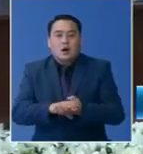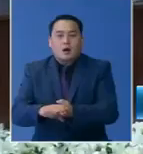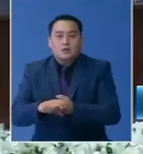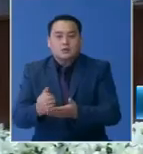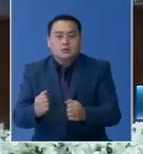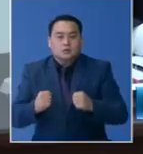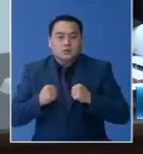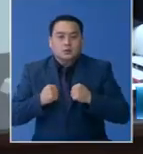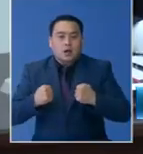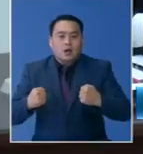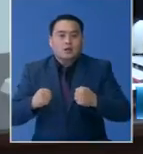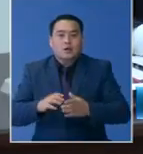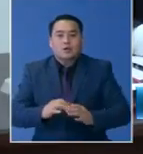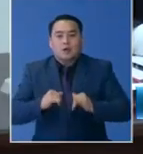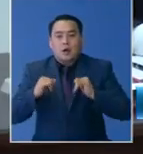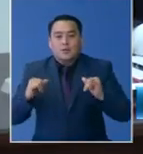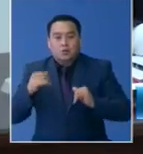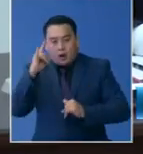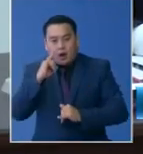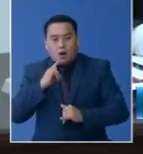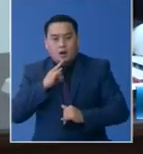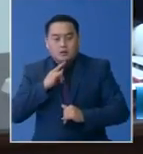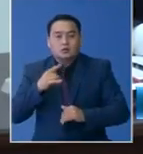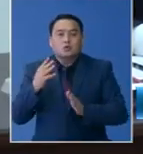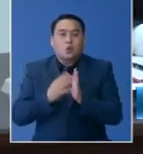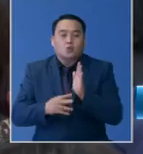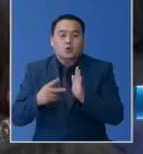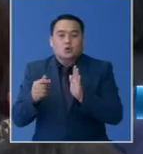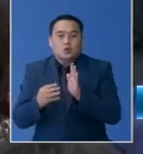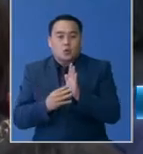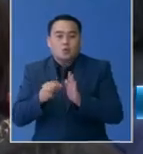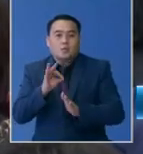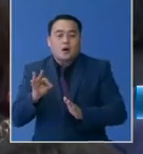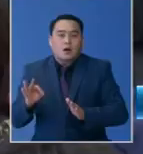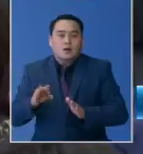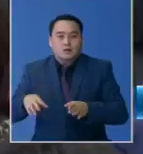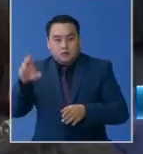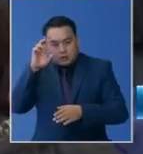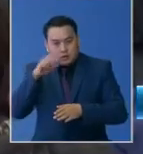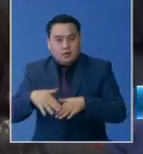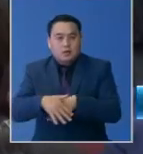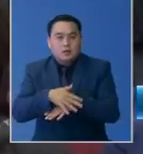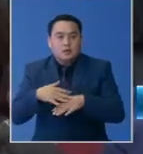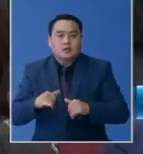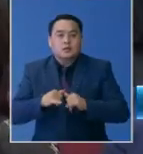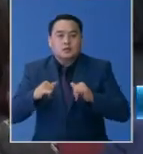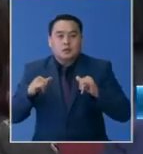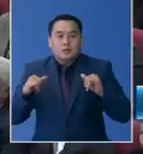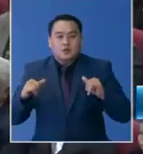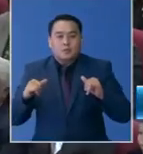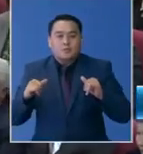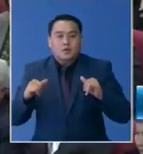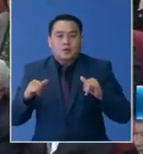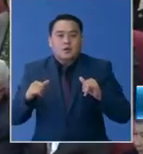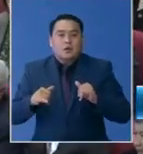мен нығайтудың бірегей қазақстандық моделі. Халықтың 94,1% ел бірлігін арттырар институт санайды.